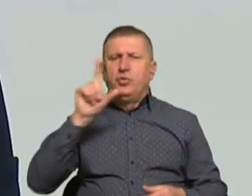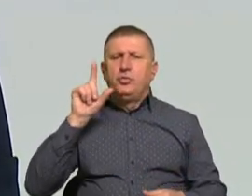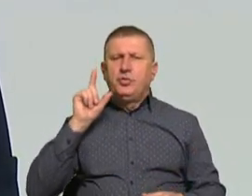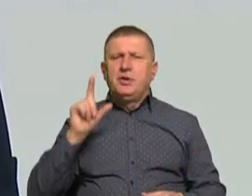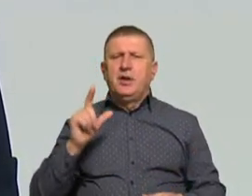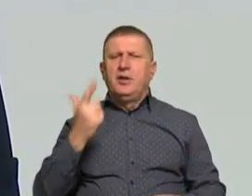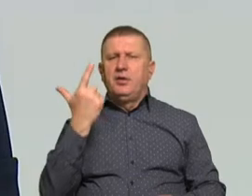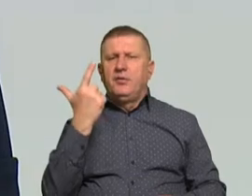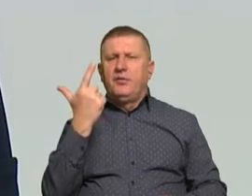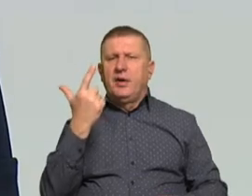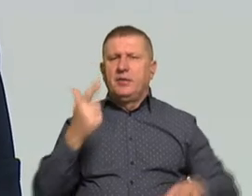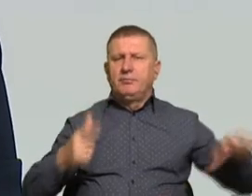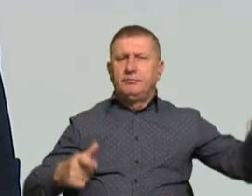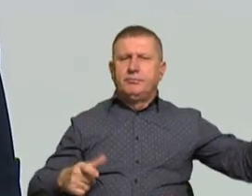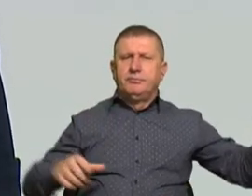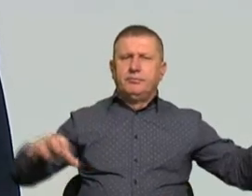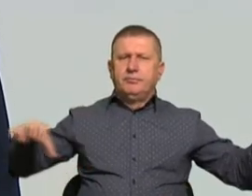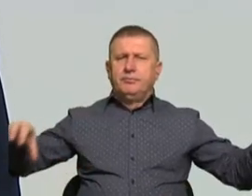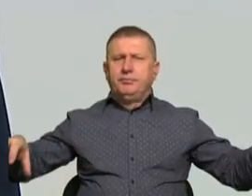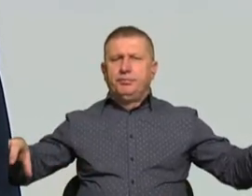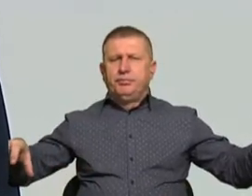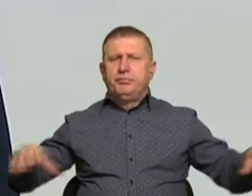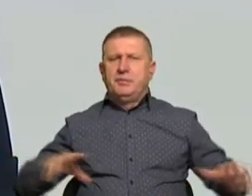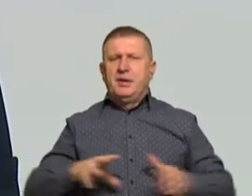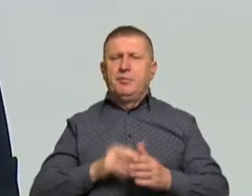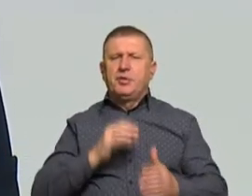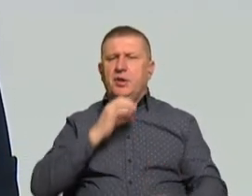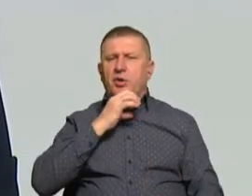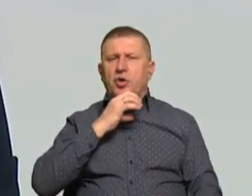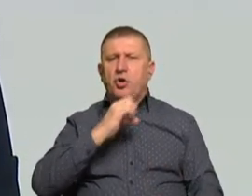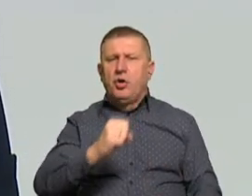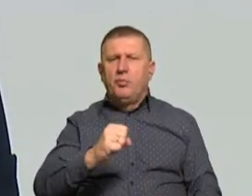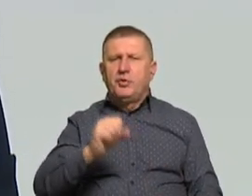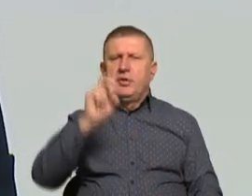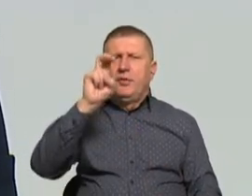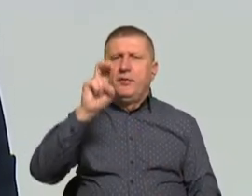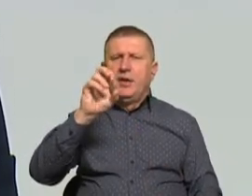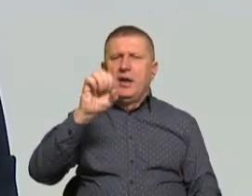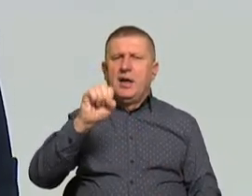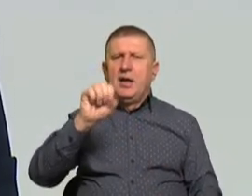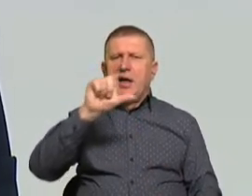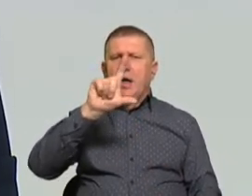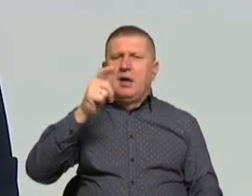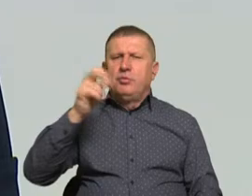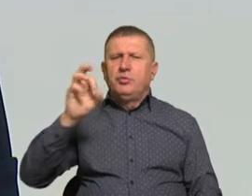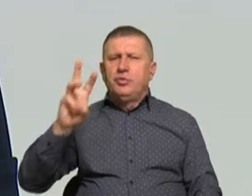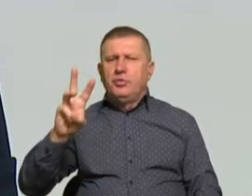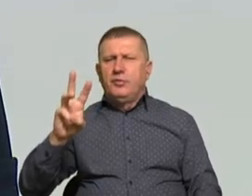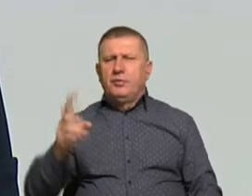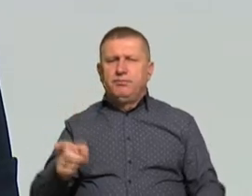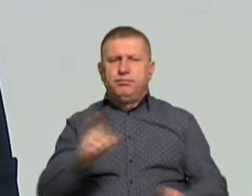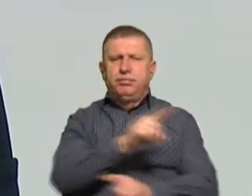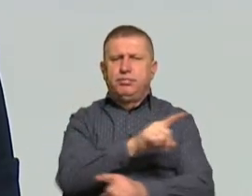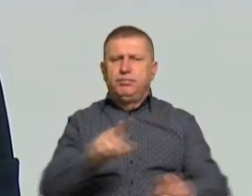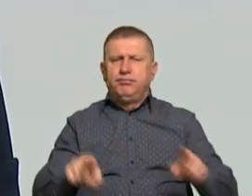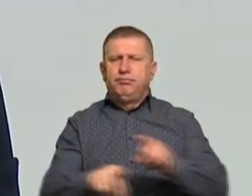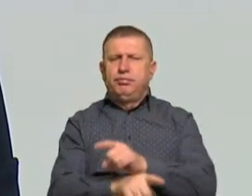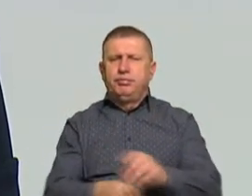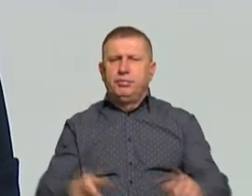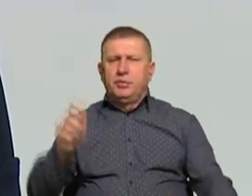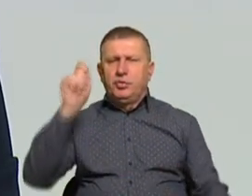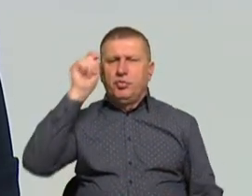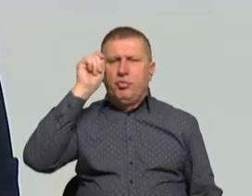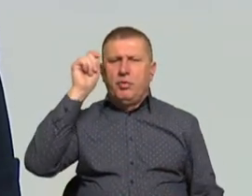z dwóch sąsiednich dzielnic, mam na myśli tutaj Komorowice, Chałcnów i w przeciwną stronę. Proszę porozmawiać z ludźmi,